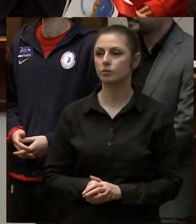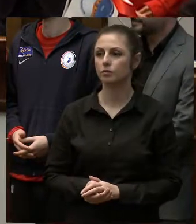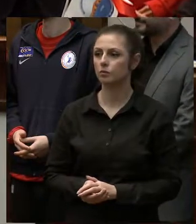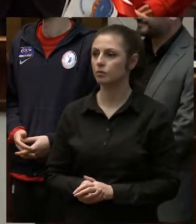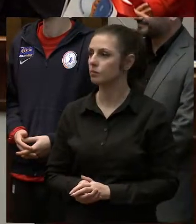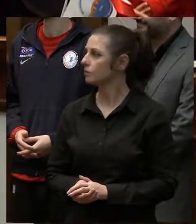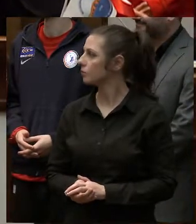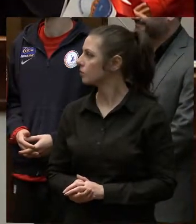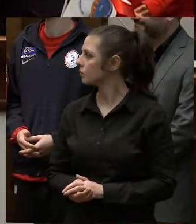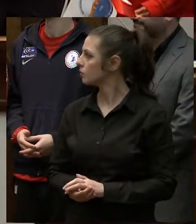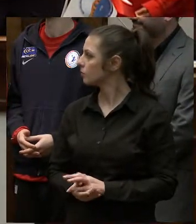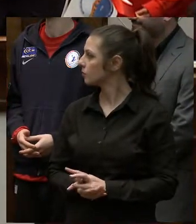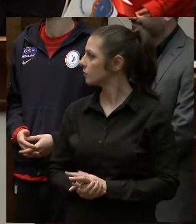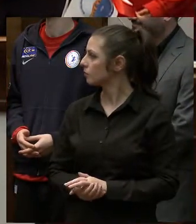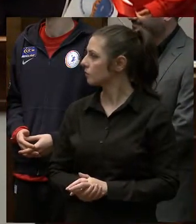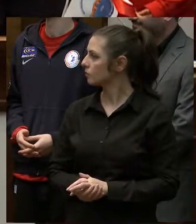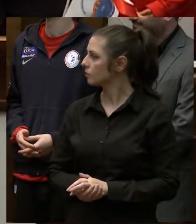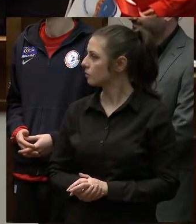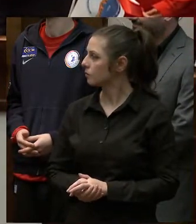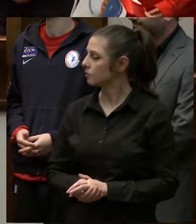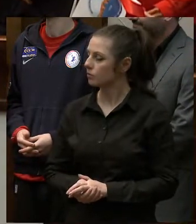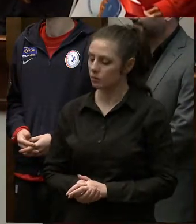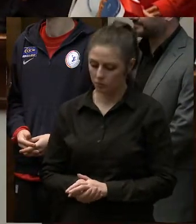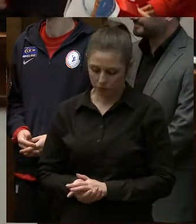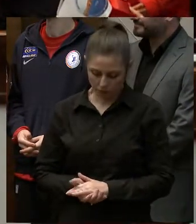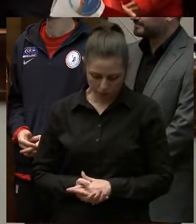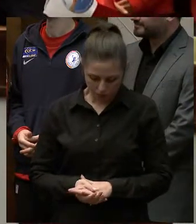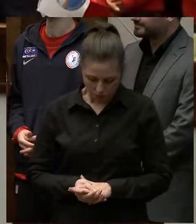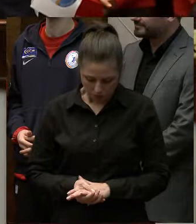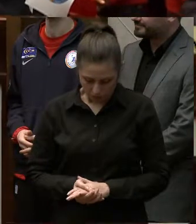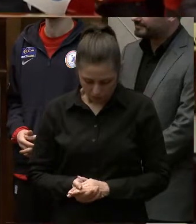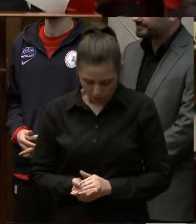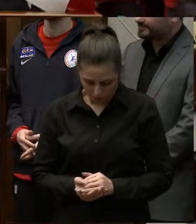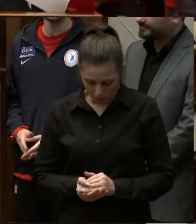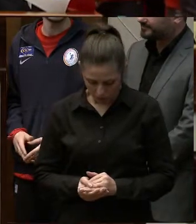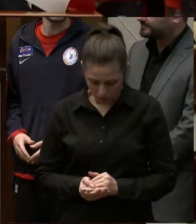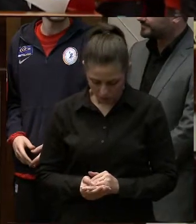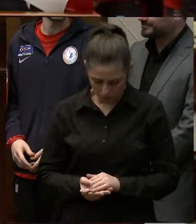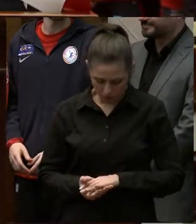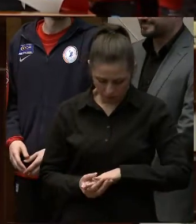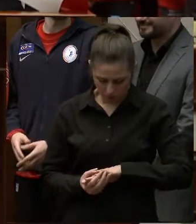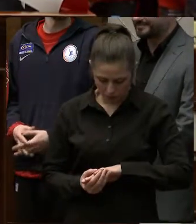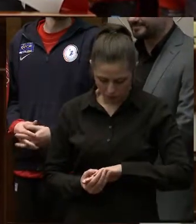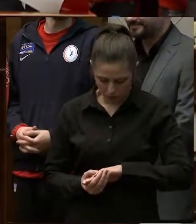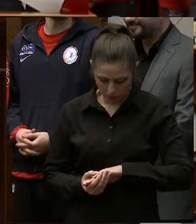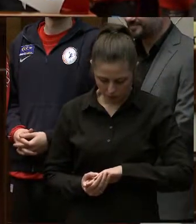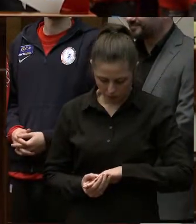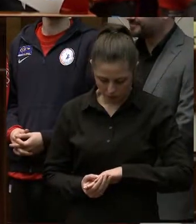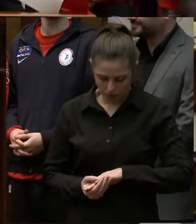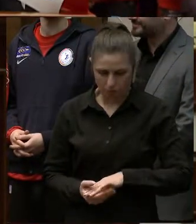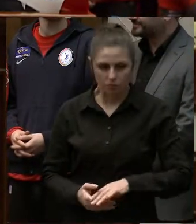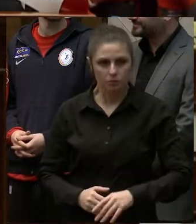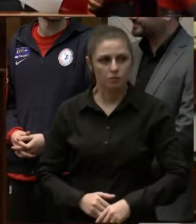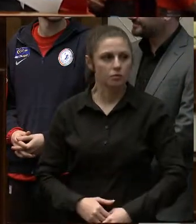gelin. Biz söylemiyoruz. Olur, Recep'in yanına gelin siz. Siz geçin Recep'in yanına. Çok da